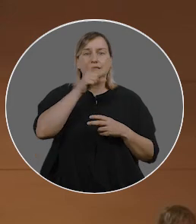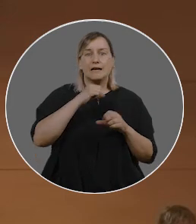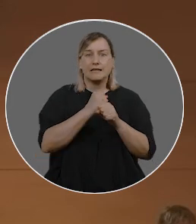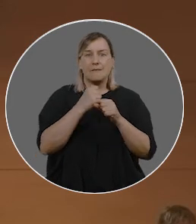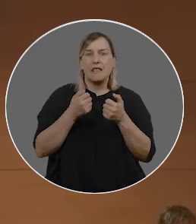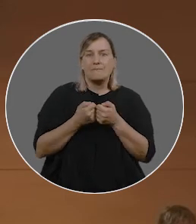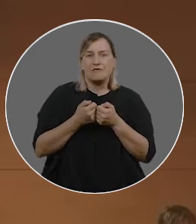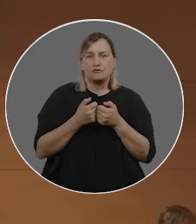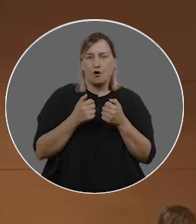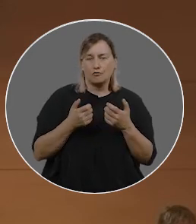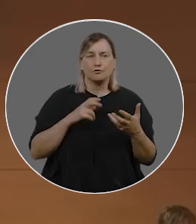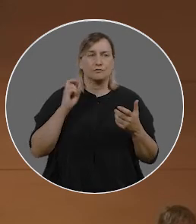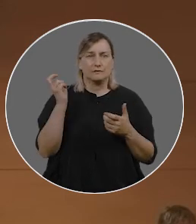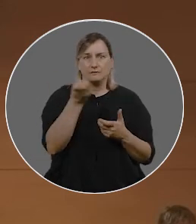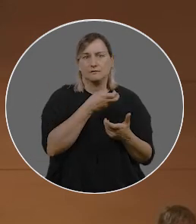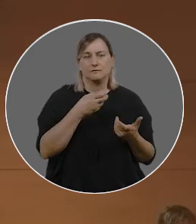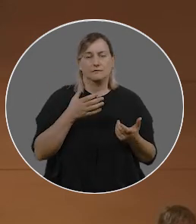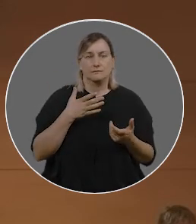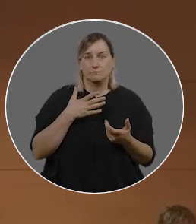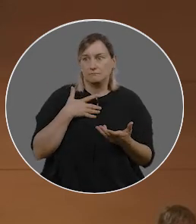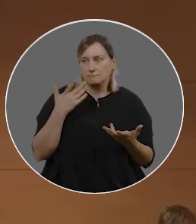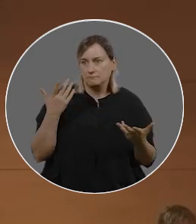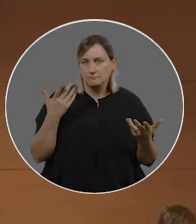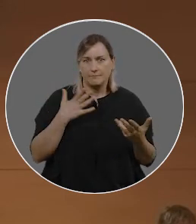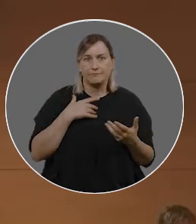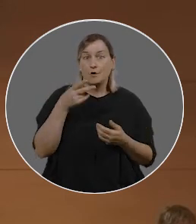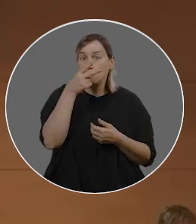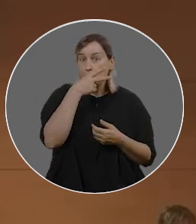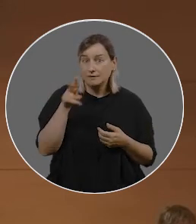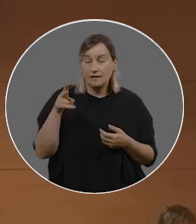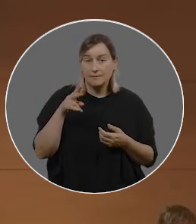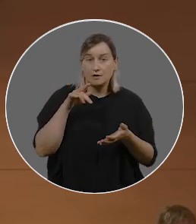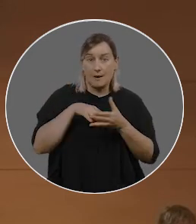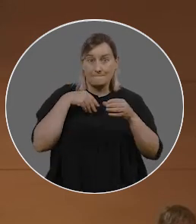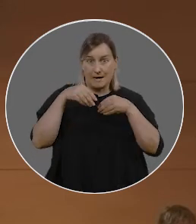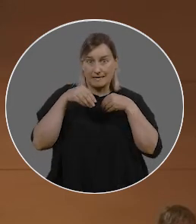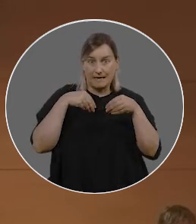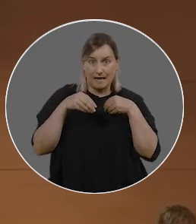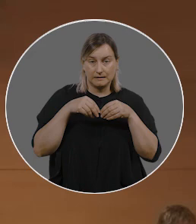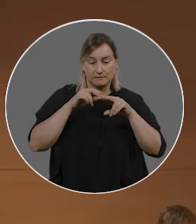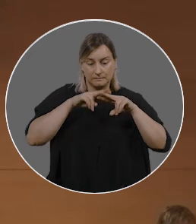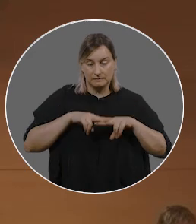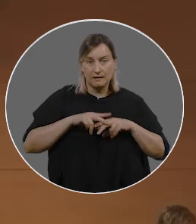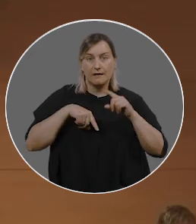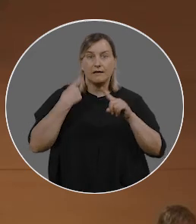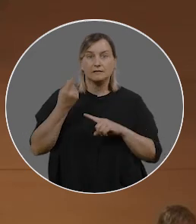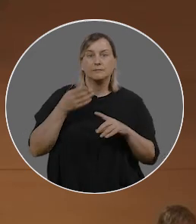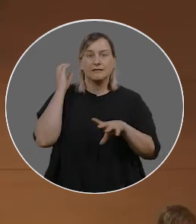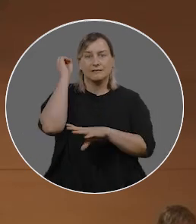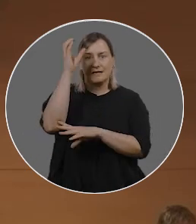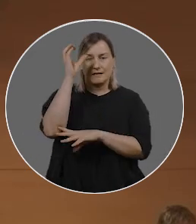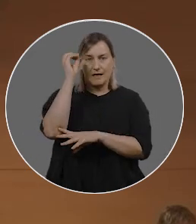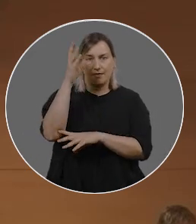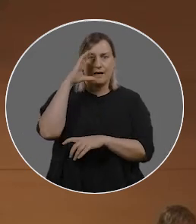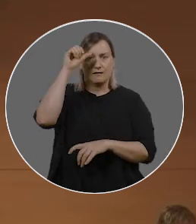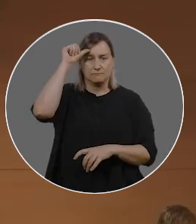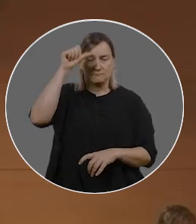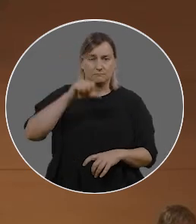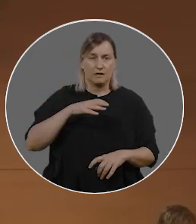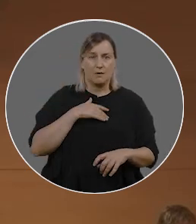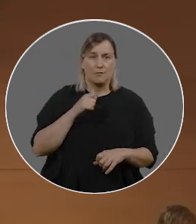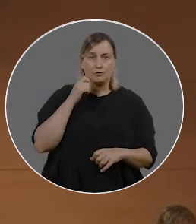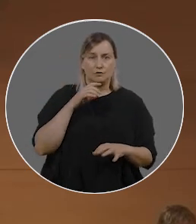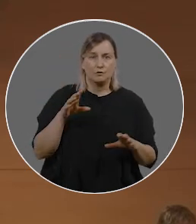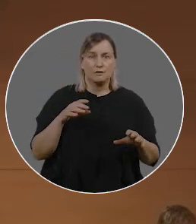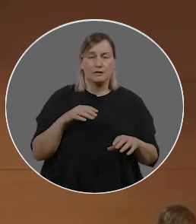gent que treballa amb videojocs, i això serà, durant 2 setmanes tindreu materials, després hi haurà la xerrada, que